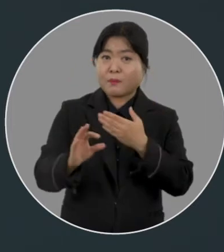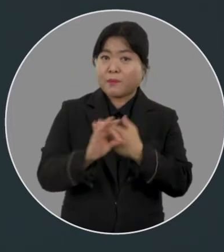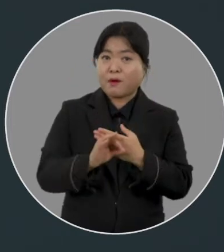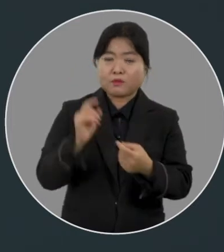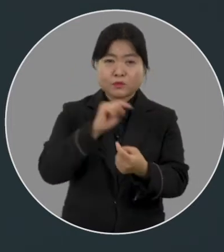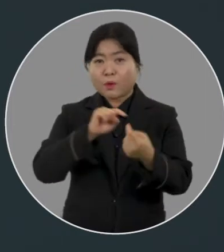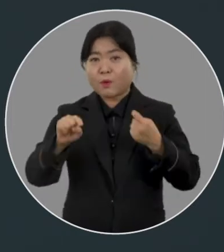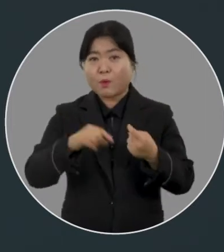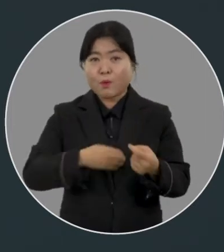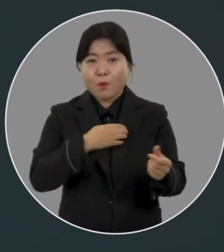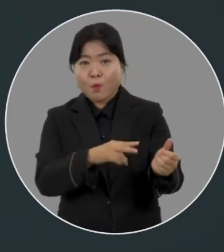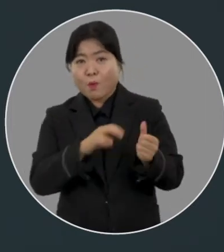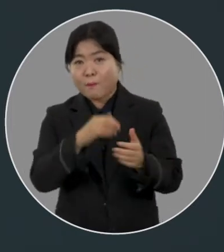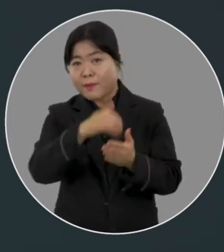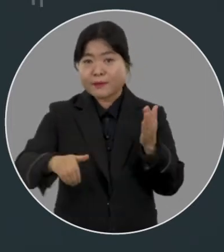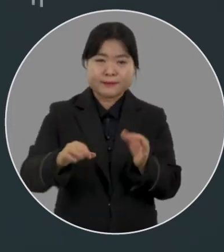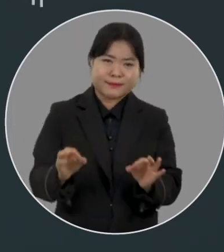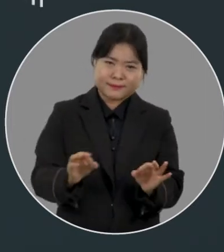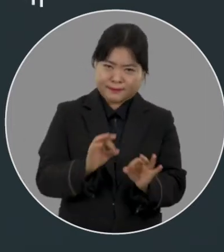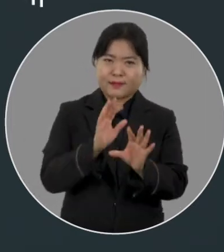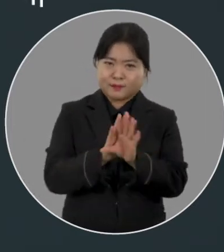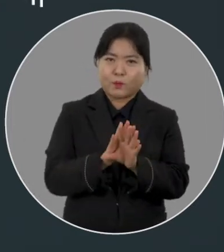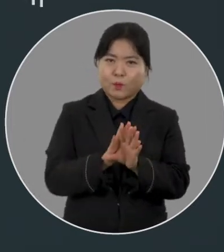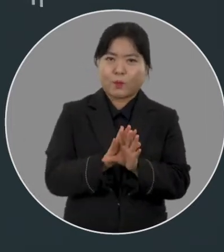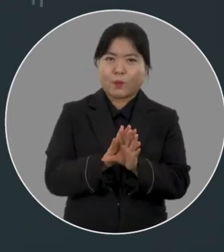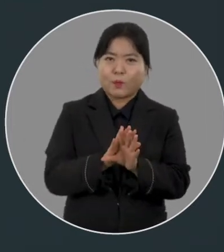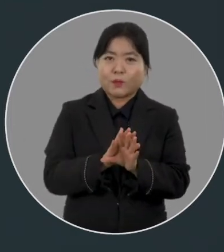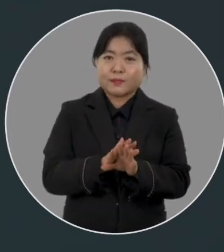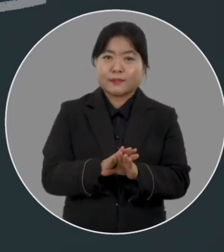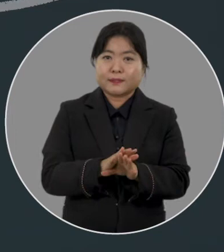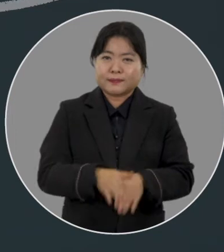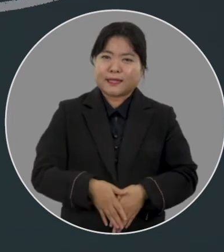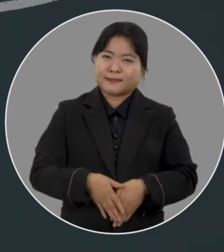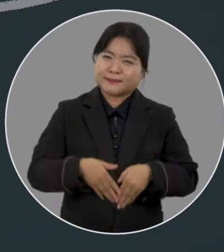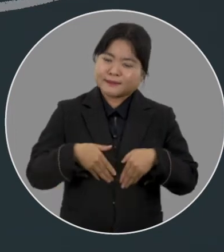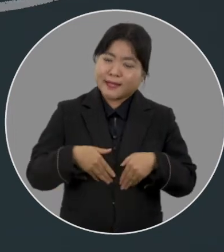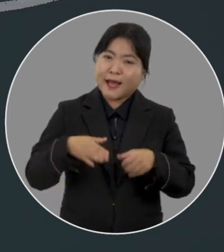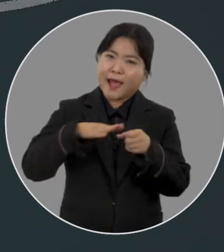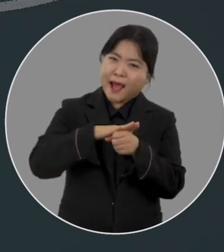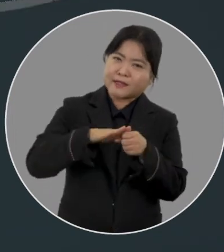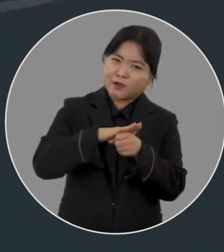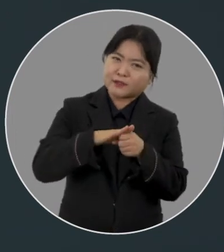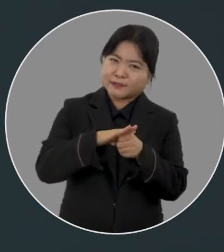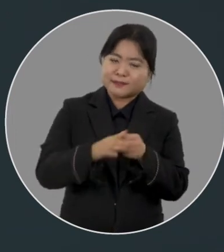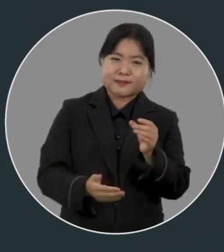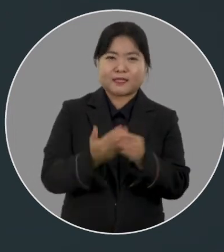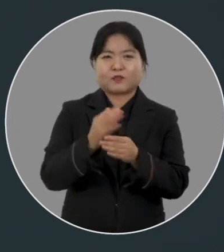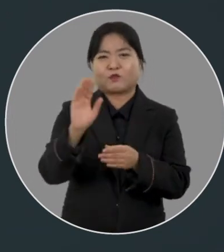공부하면 의외로 혐오와 배제가 사라지고 이제 따뜻한 애정이 생기게 되는